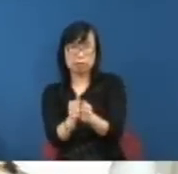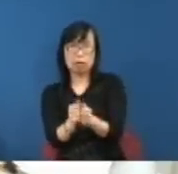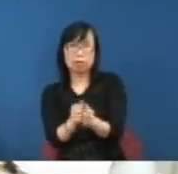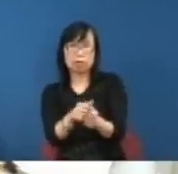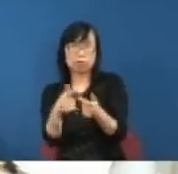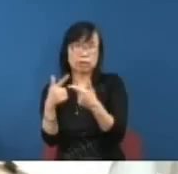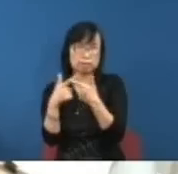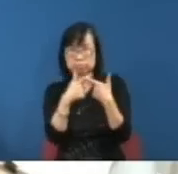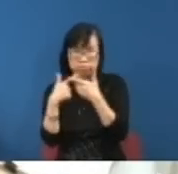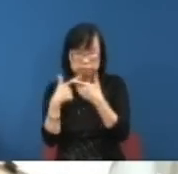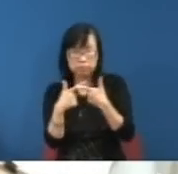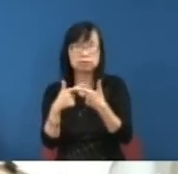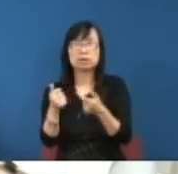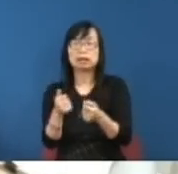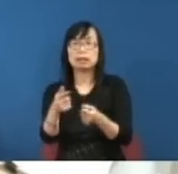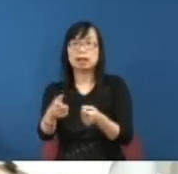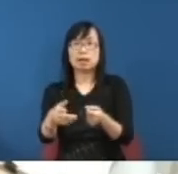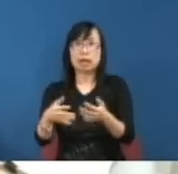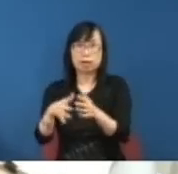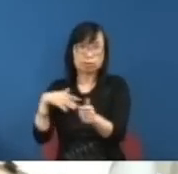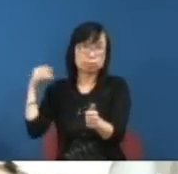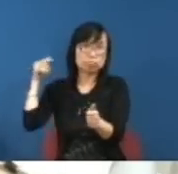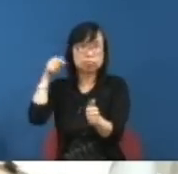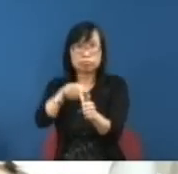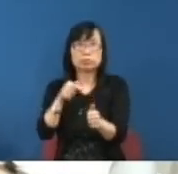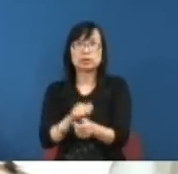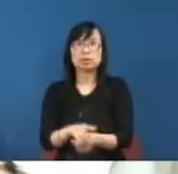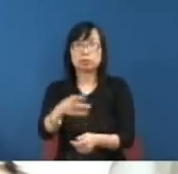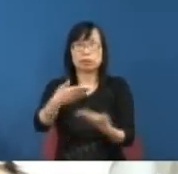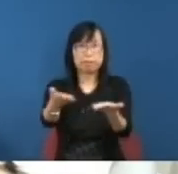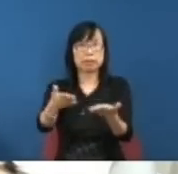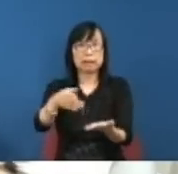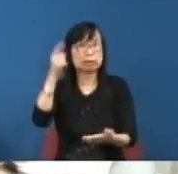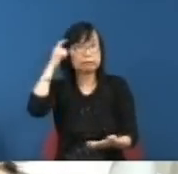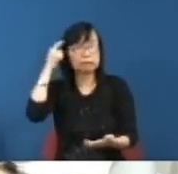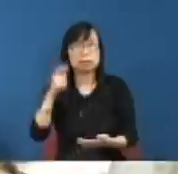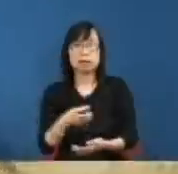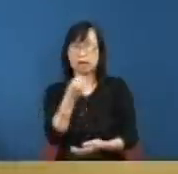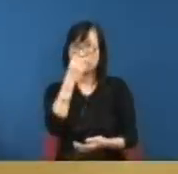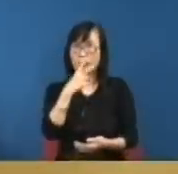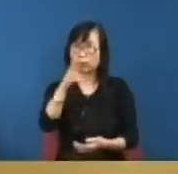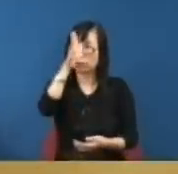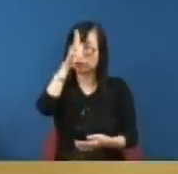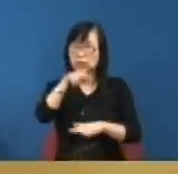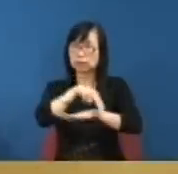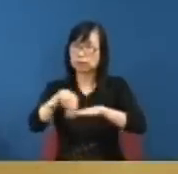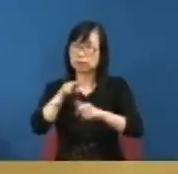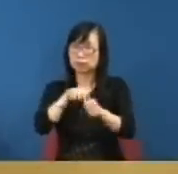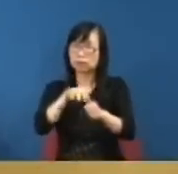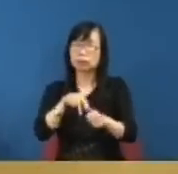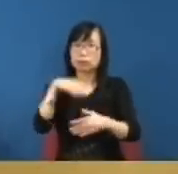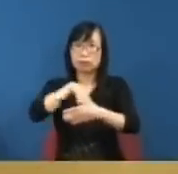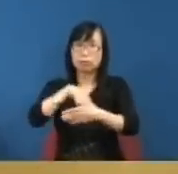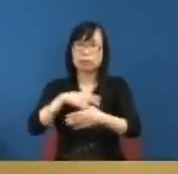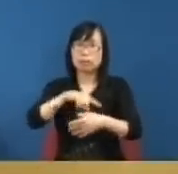度爭持緊嘅時候，你會喺背後插佢一刀咧？呢個值得大家深思。在香港的政治裏面，議會政治裏面，區